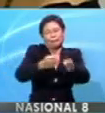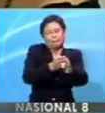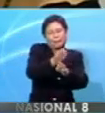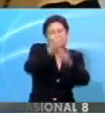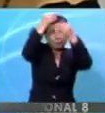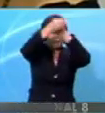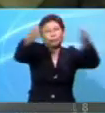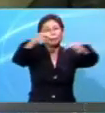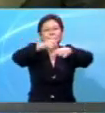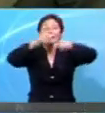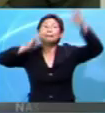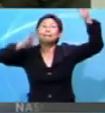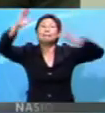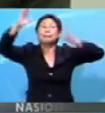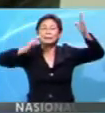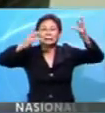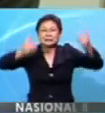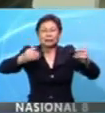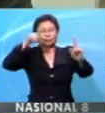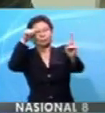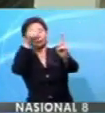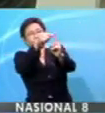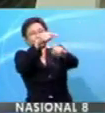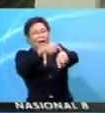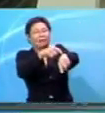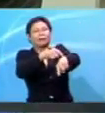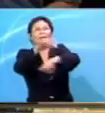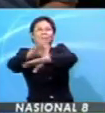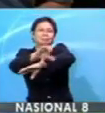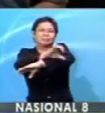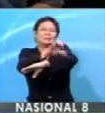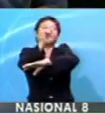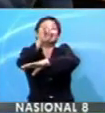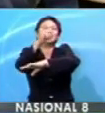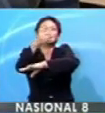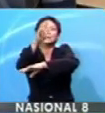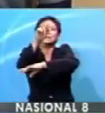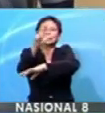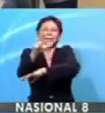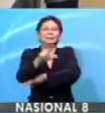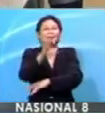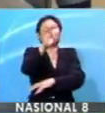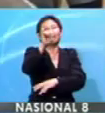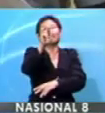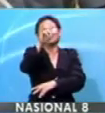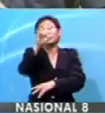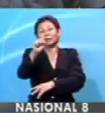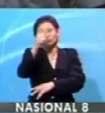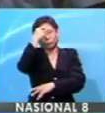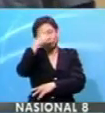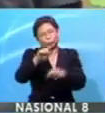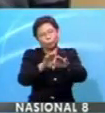penyiaran di negara ini yang sedang menuju era digital Mohamad Faris Izat shahrudin untuk